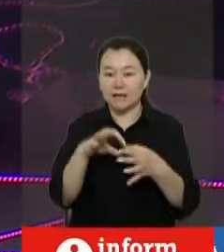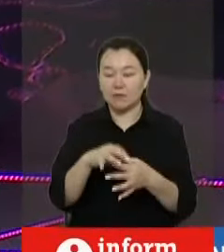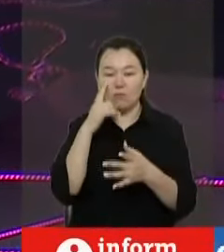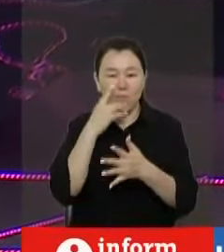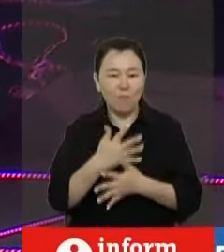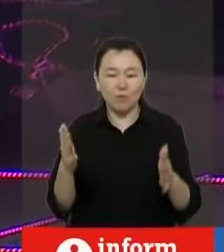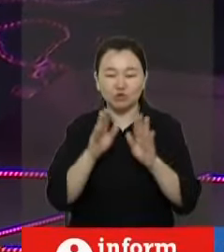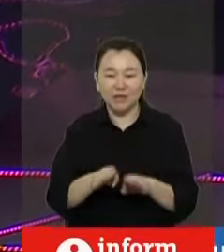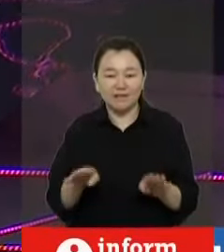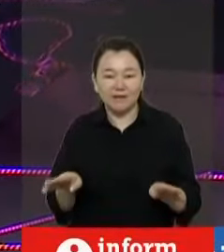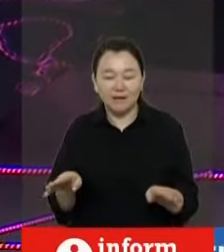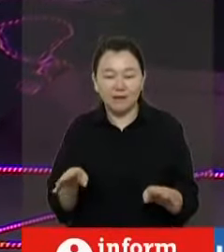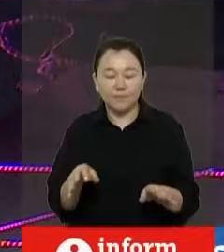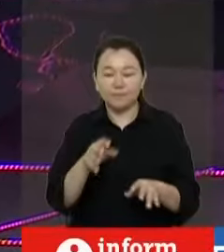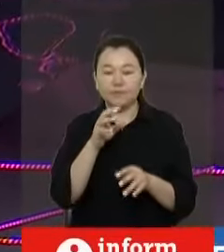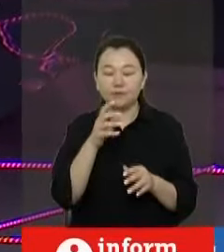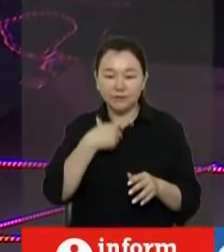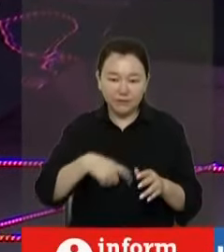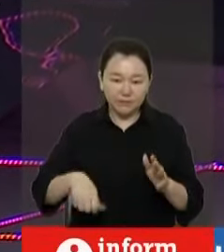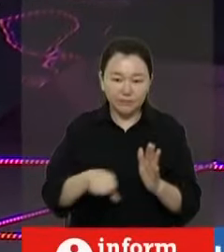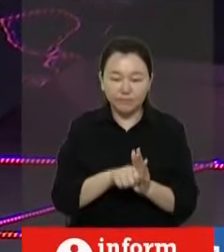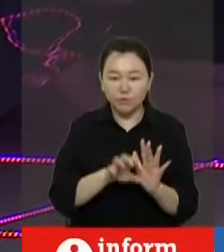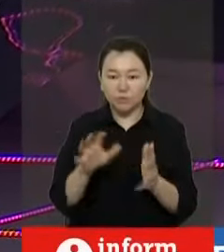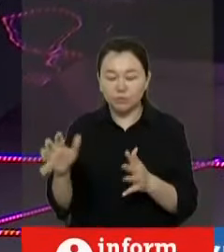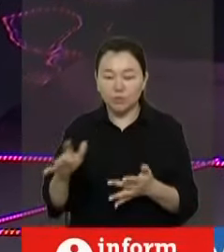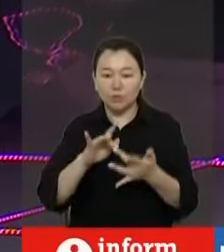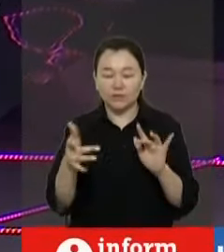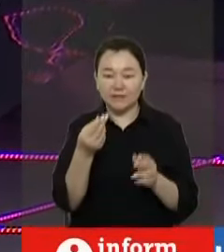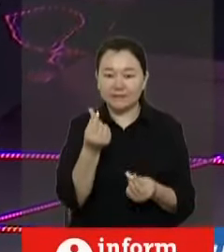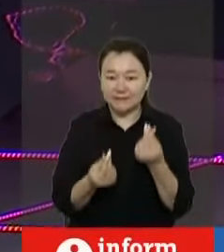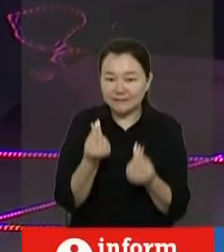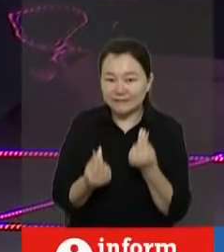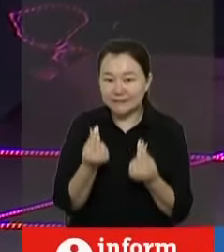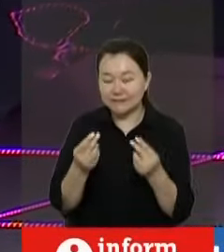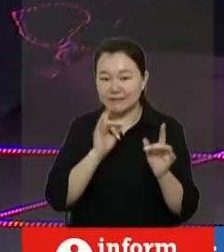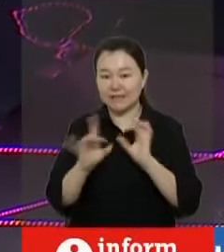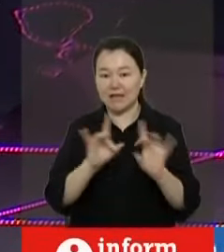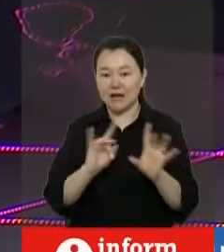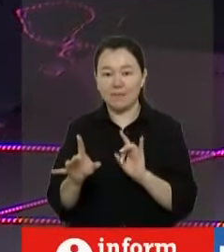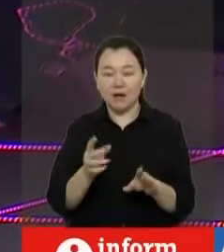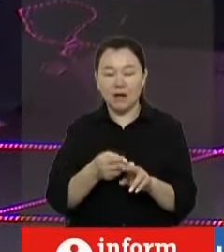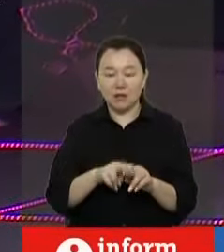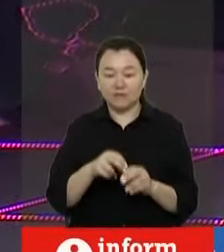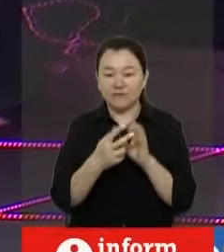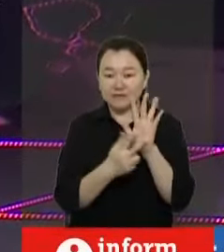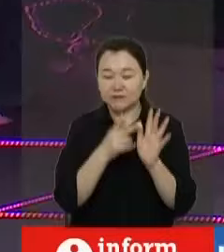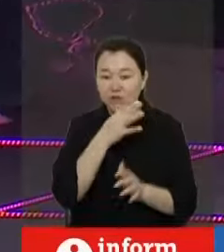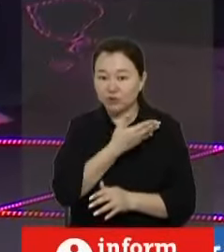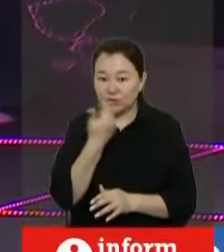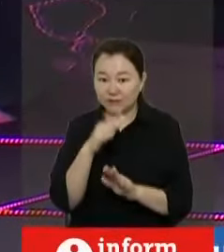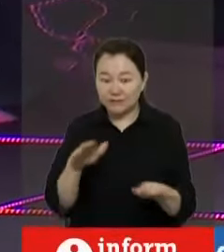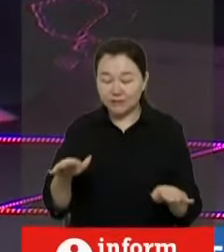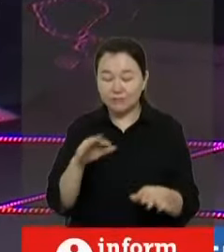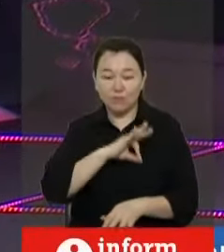балалар. Сондықтан депутат суицидке итермелейтін, онлайн казинона жарнамалайтын желіні кәмелеттік жасқа толмағандарға